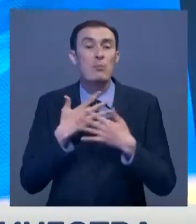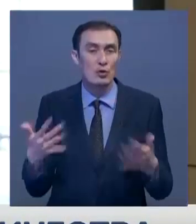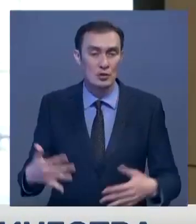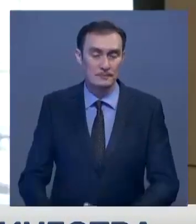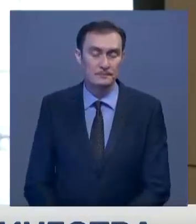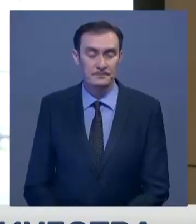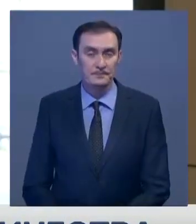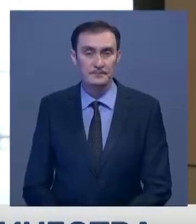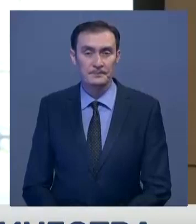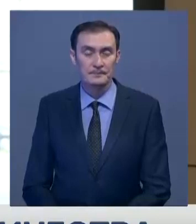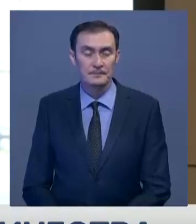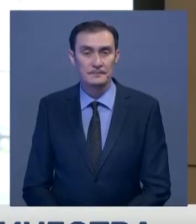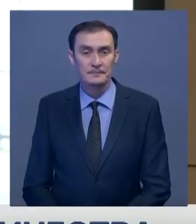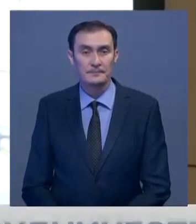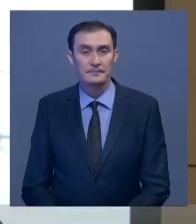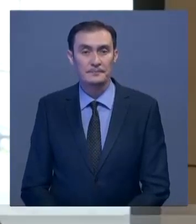больше.